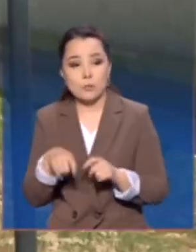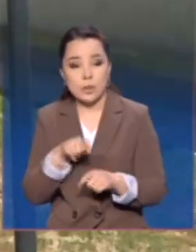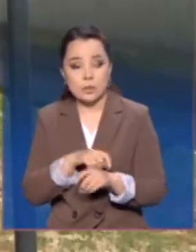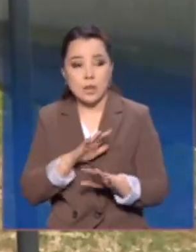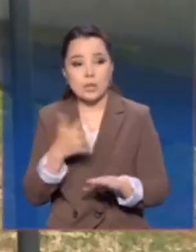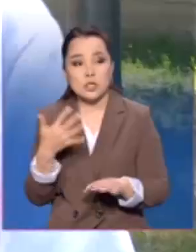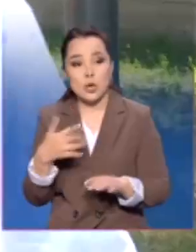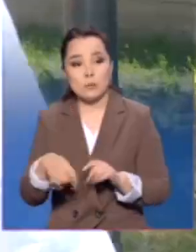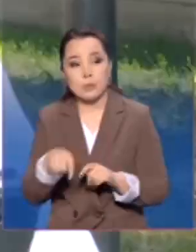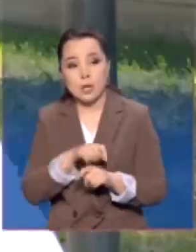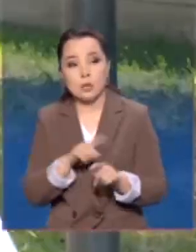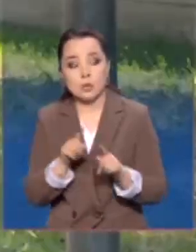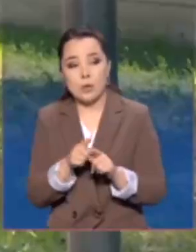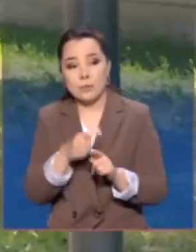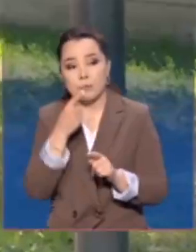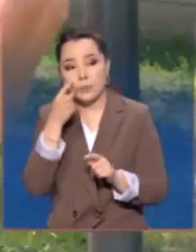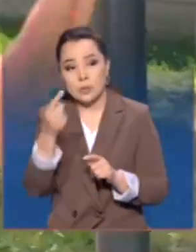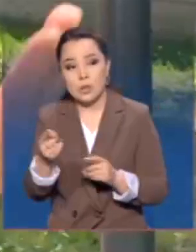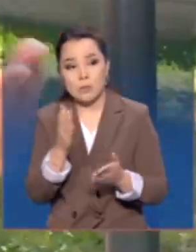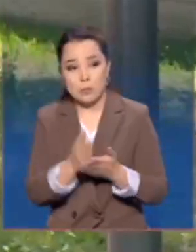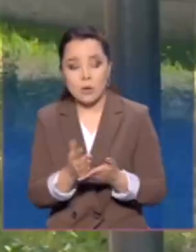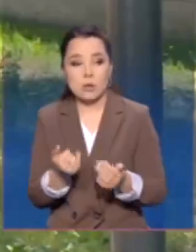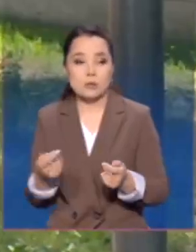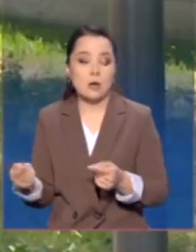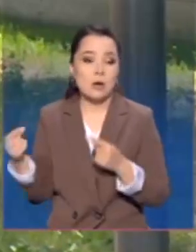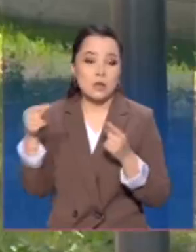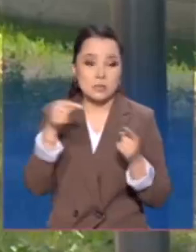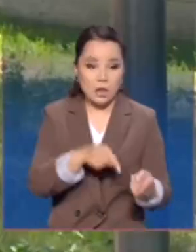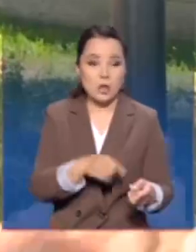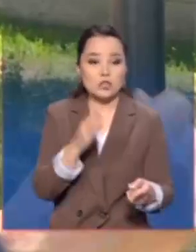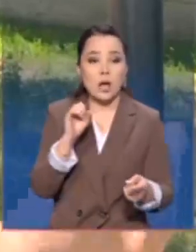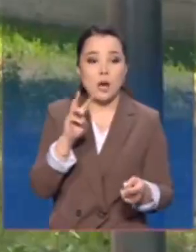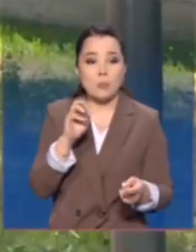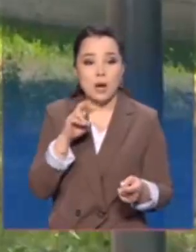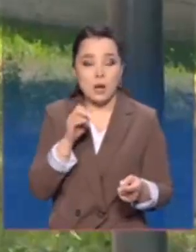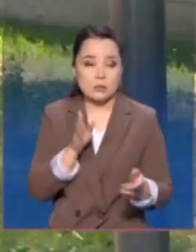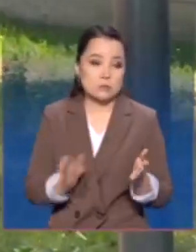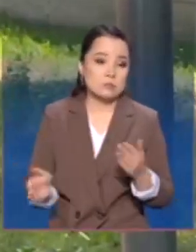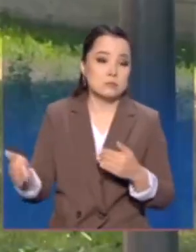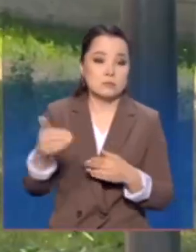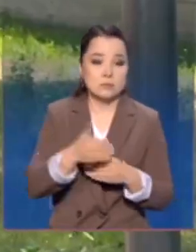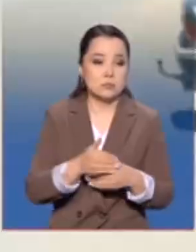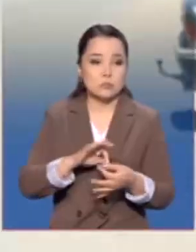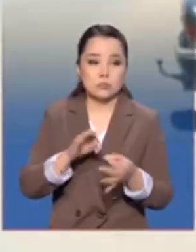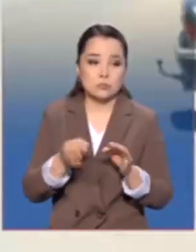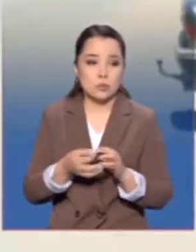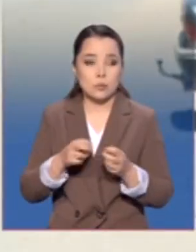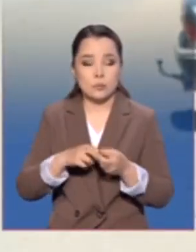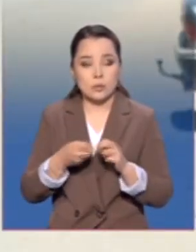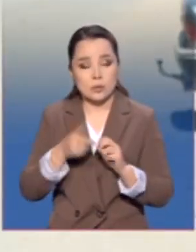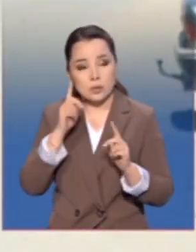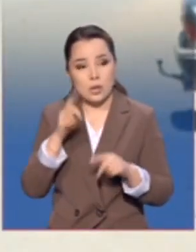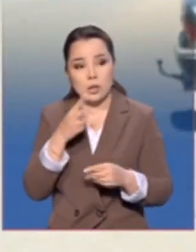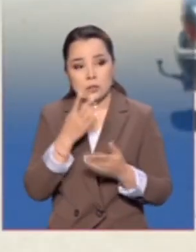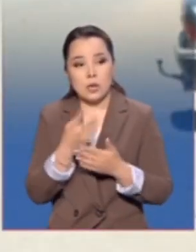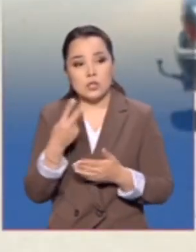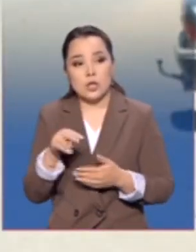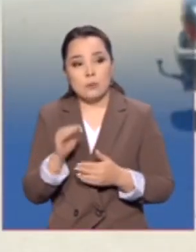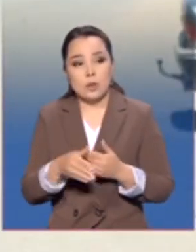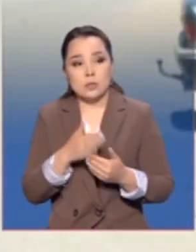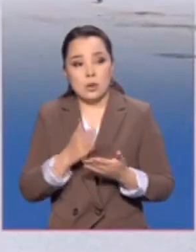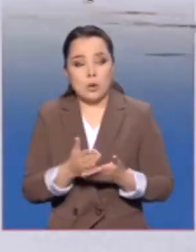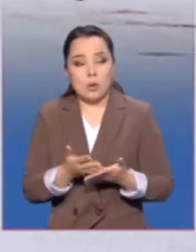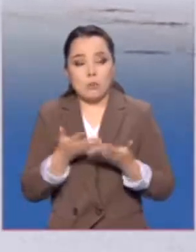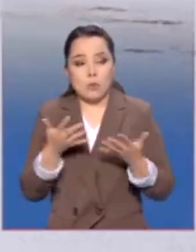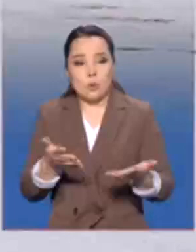емес 50 метр де болмайтын бакатқа шықпай анау жақтан барып анау шамалғанға барып бұрылу деген қиын мәселе ғой. Адамдар да айтып отыр, 20 мыңның өзі ол